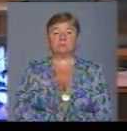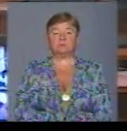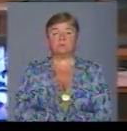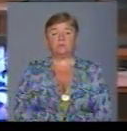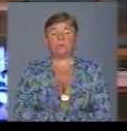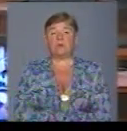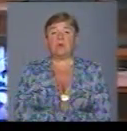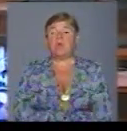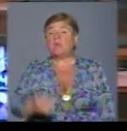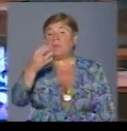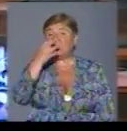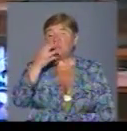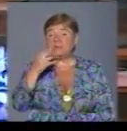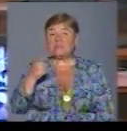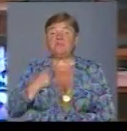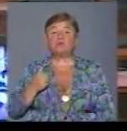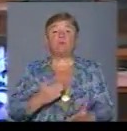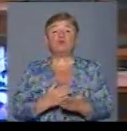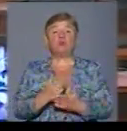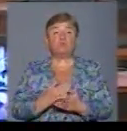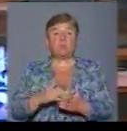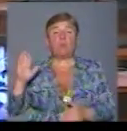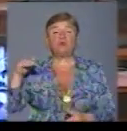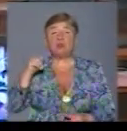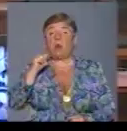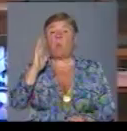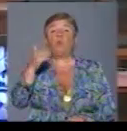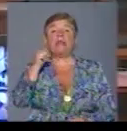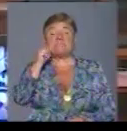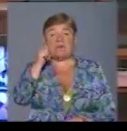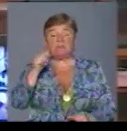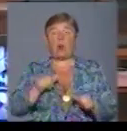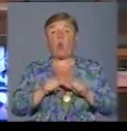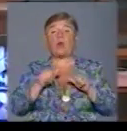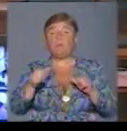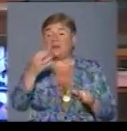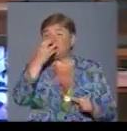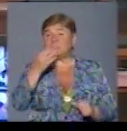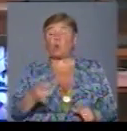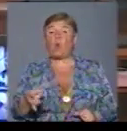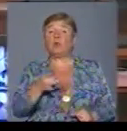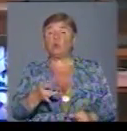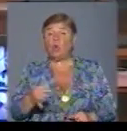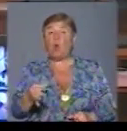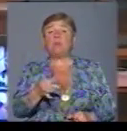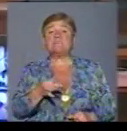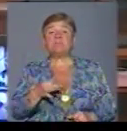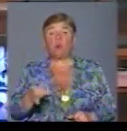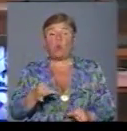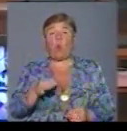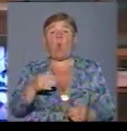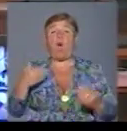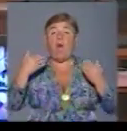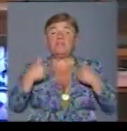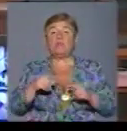З перечинським військовослужбовцем прощальна церемонія відбудеться завтра у селі Мокрем Перечинського району. О 8-й годині тіло загиблого